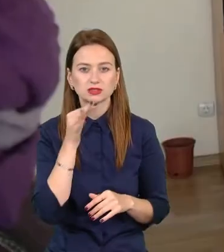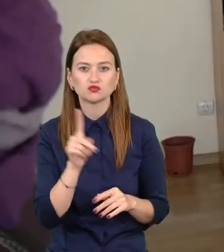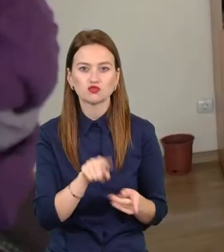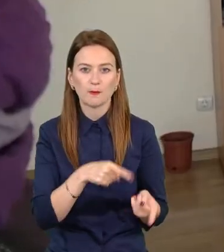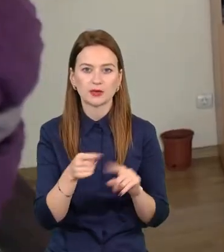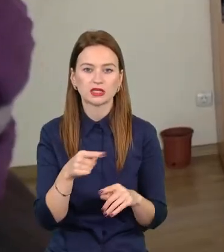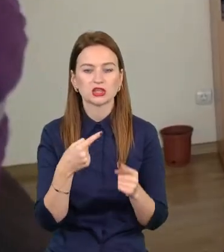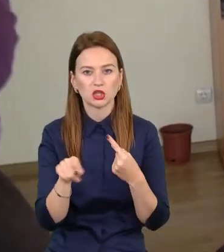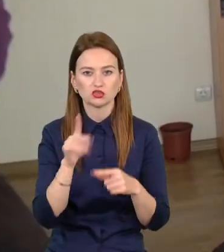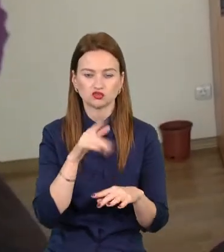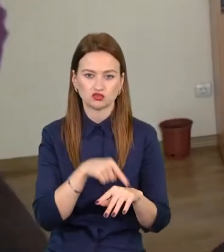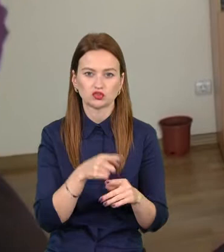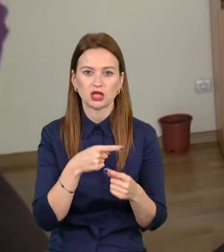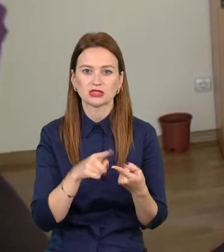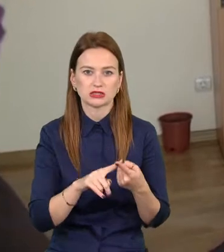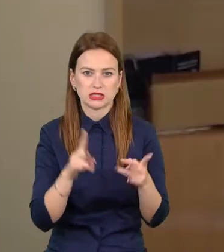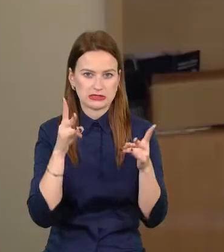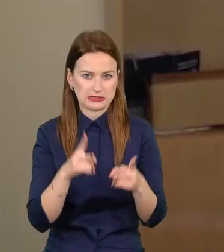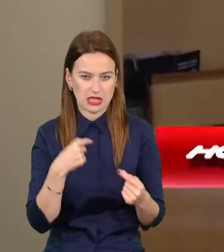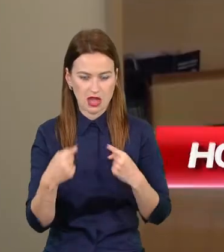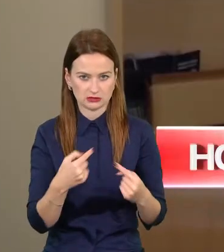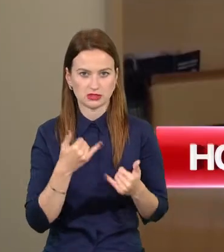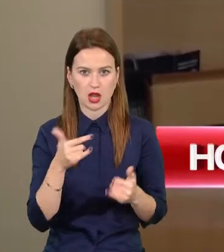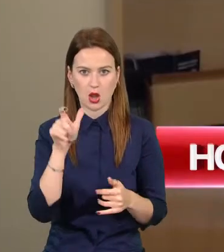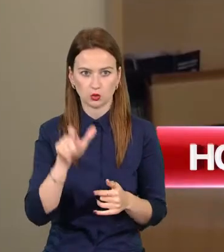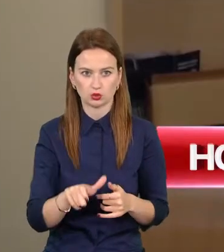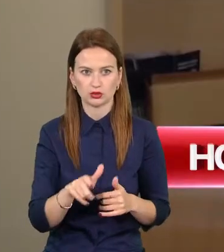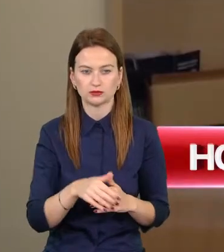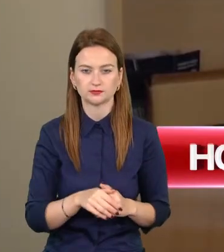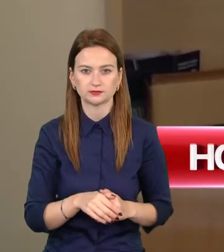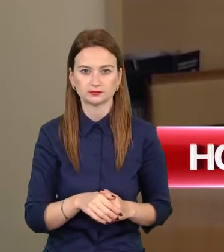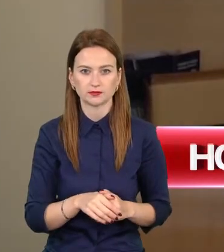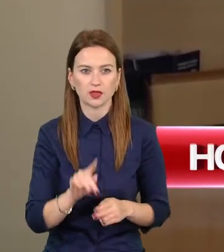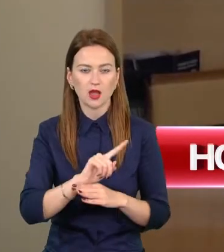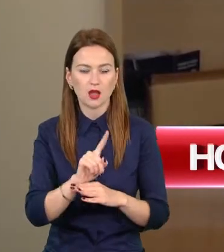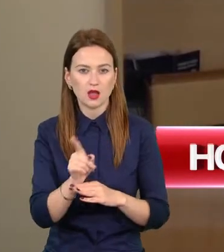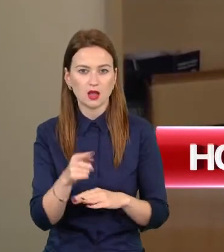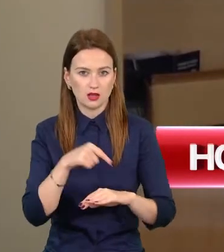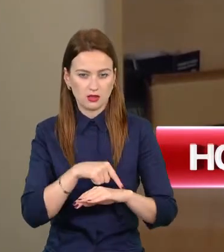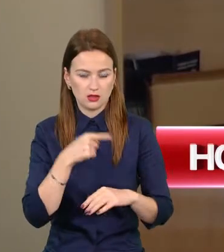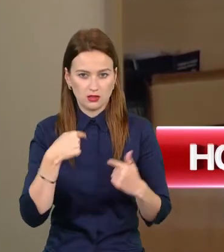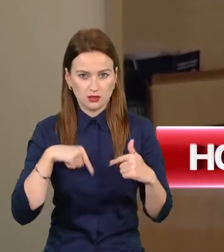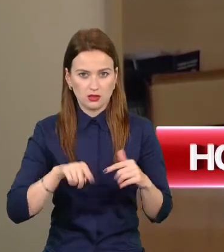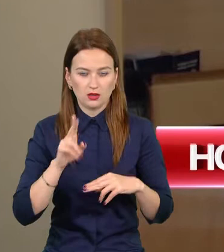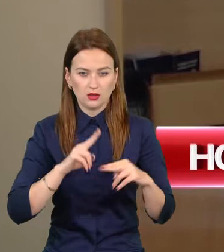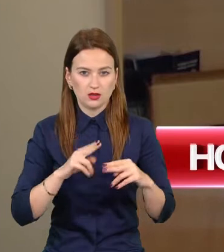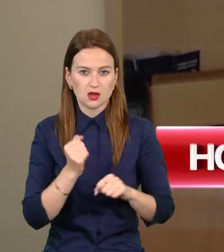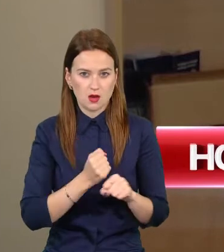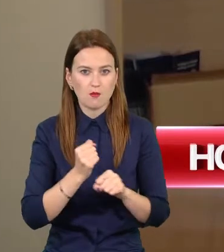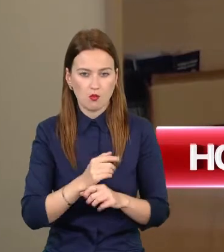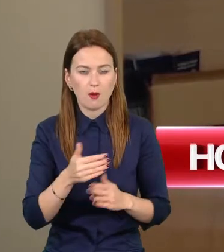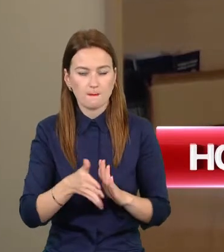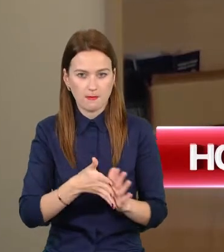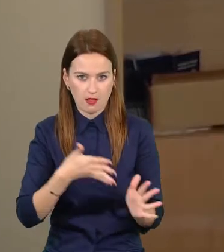час – це неабиякий стрес для людини. Биологические часы работают медленно, и чтобы их перенастроить, необходимо время.